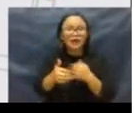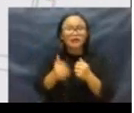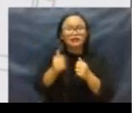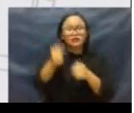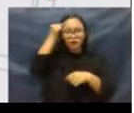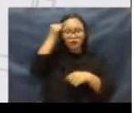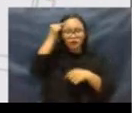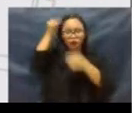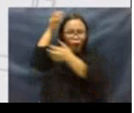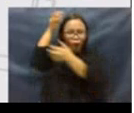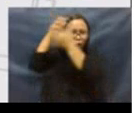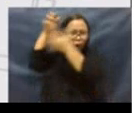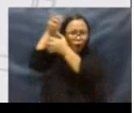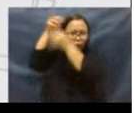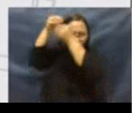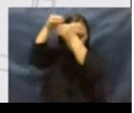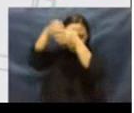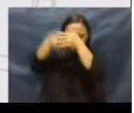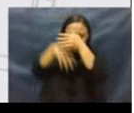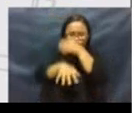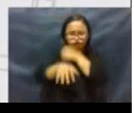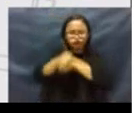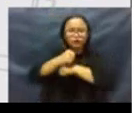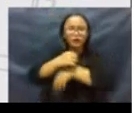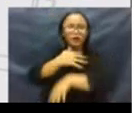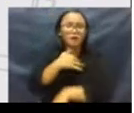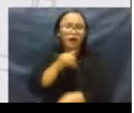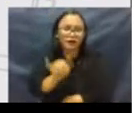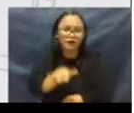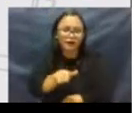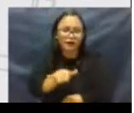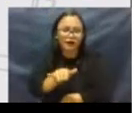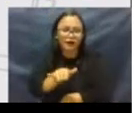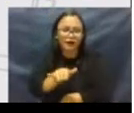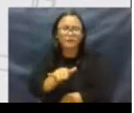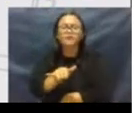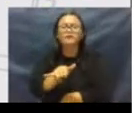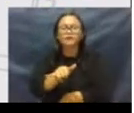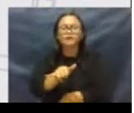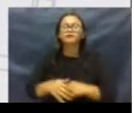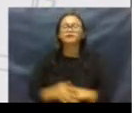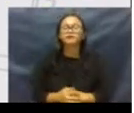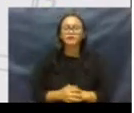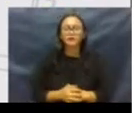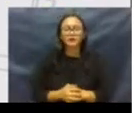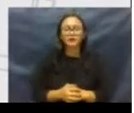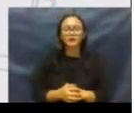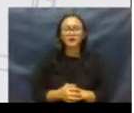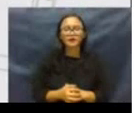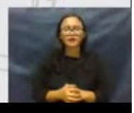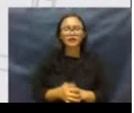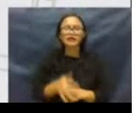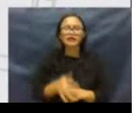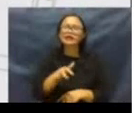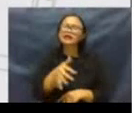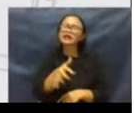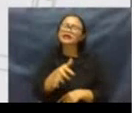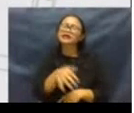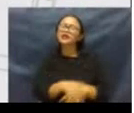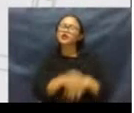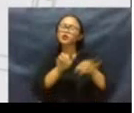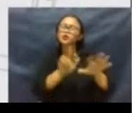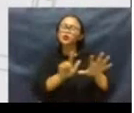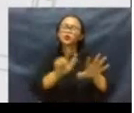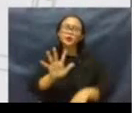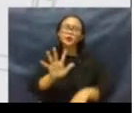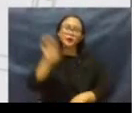dampaknya besar sekali. Dengan demikian, sharing saya ini akan bobotnya kurang lebih 75% tentang